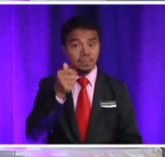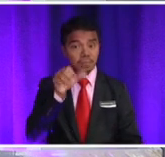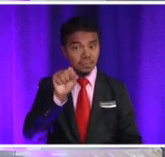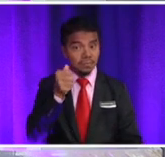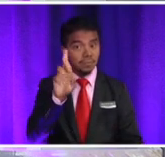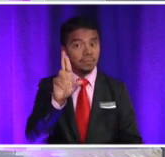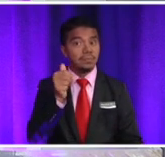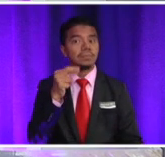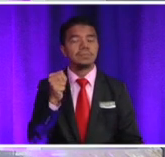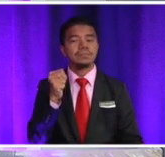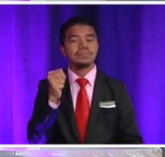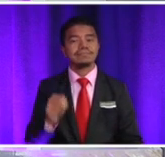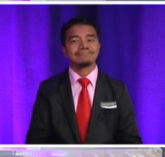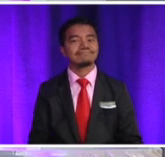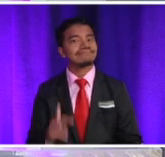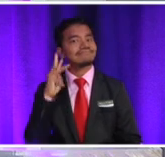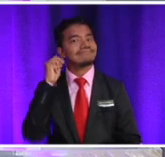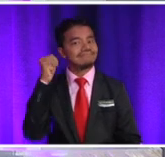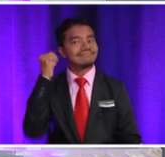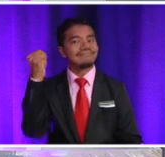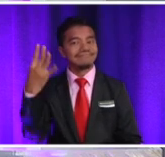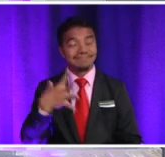paling Mira suksekusi